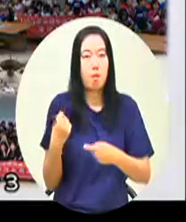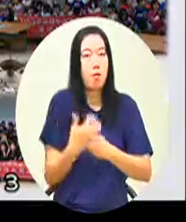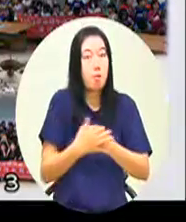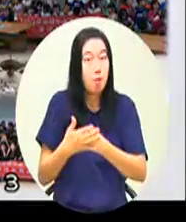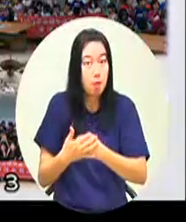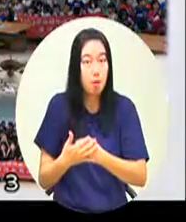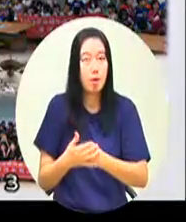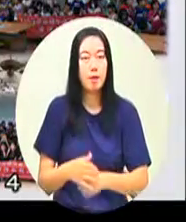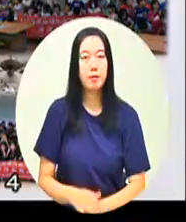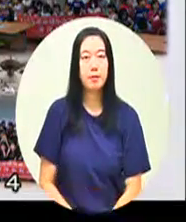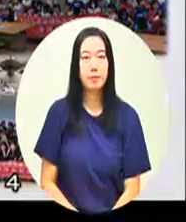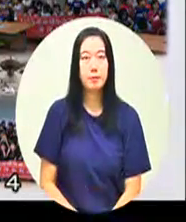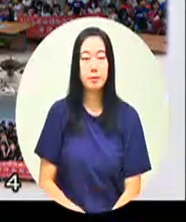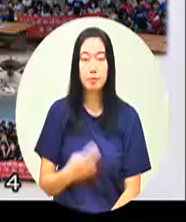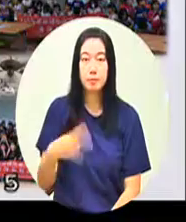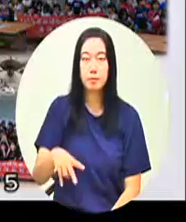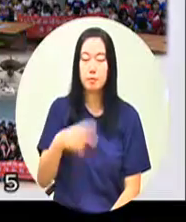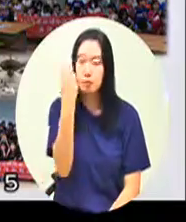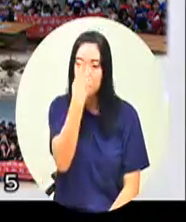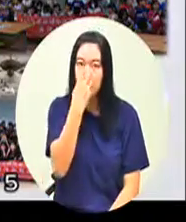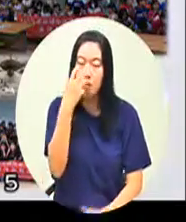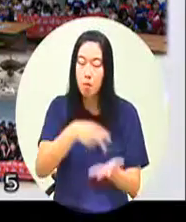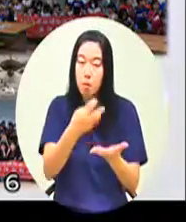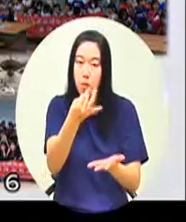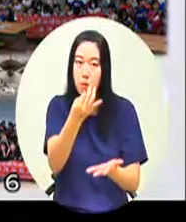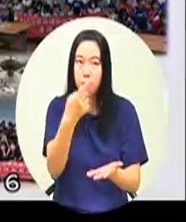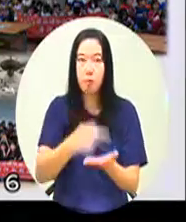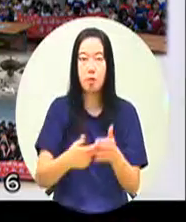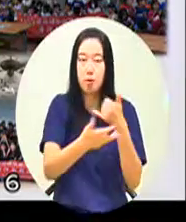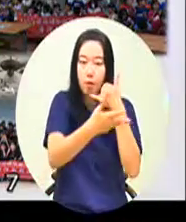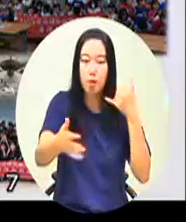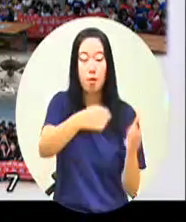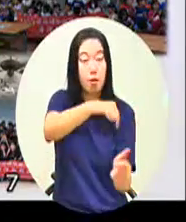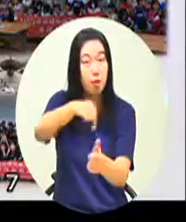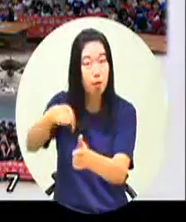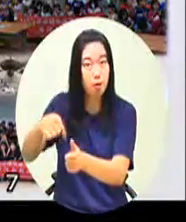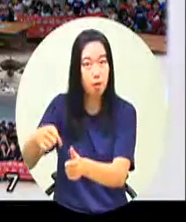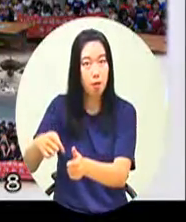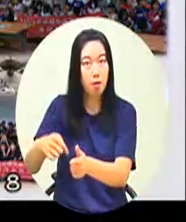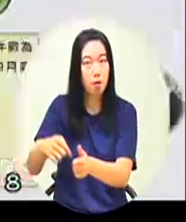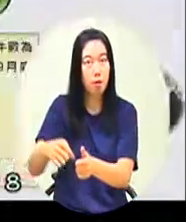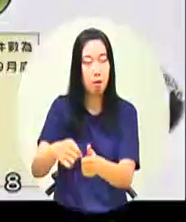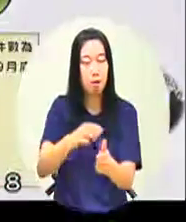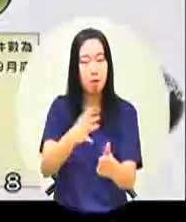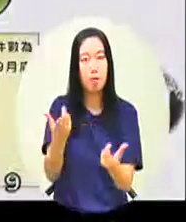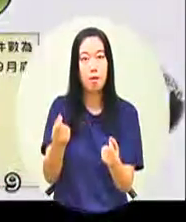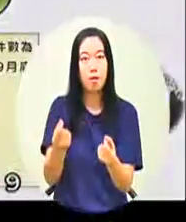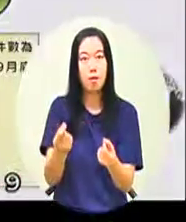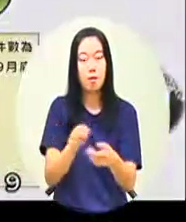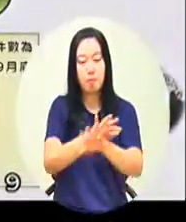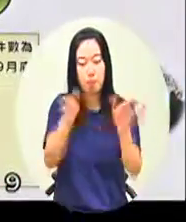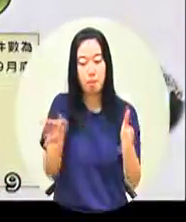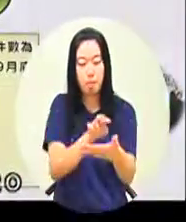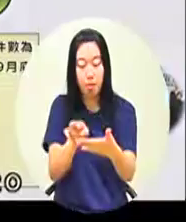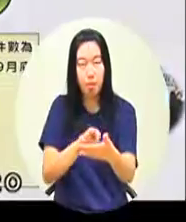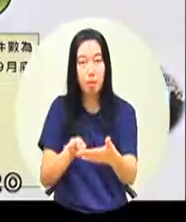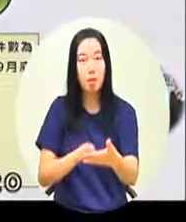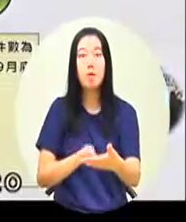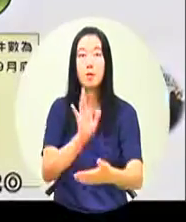的稽查的次数，以及海洋教育的部分的场次，请参阅。